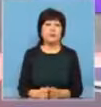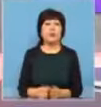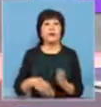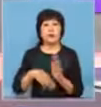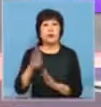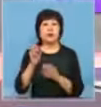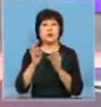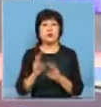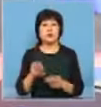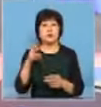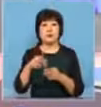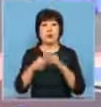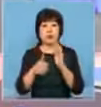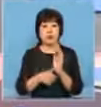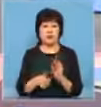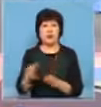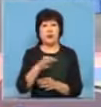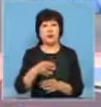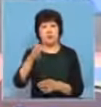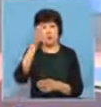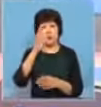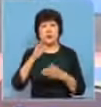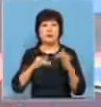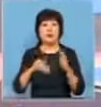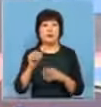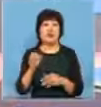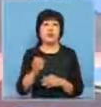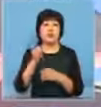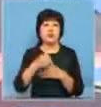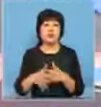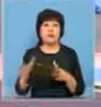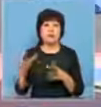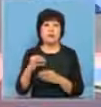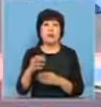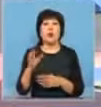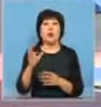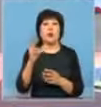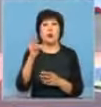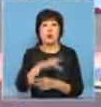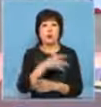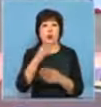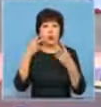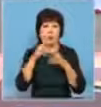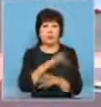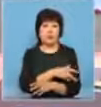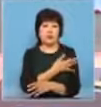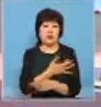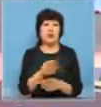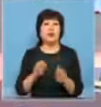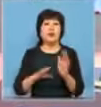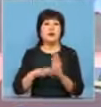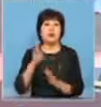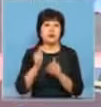Лучший специалист 2016. Областной научно-практический центр совместно с колледжем сервиса организовали конкурс на лучших поваров